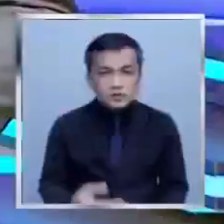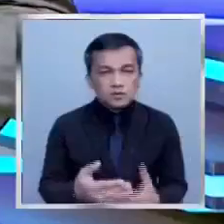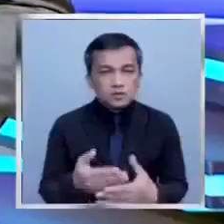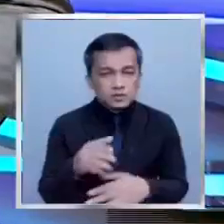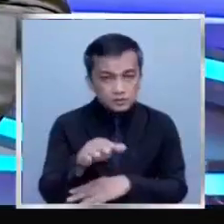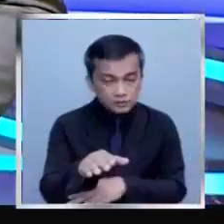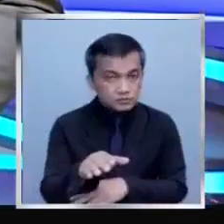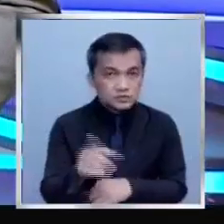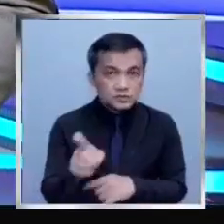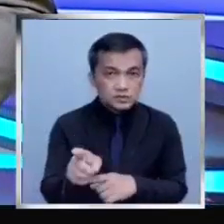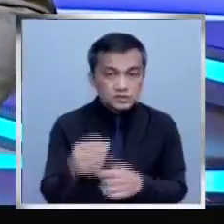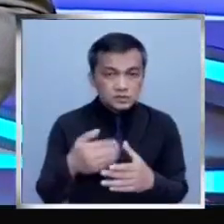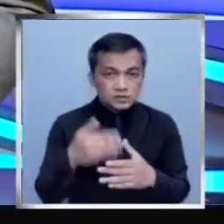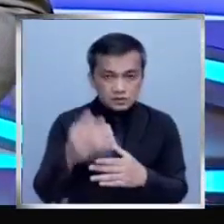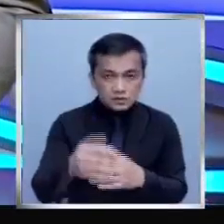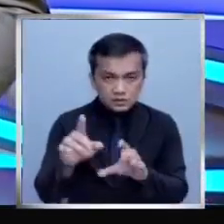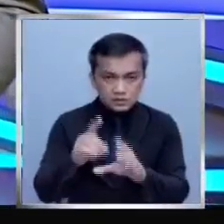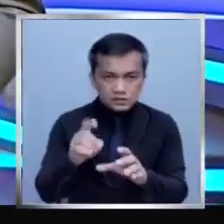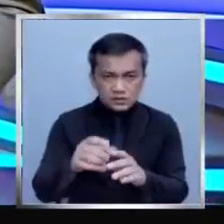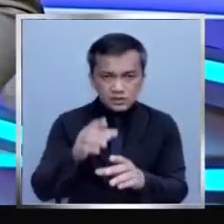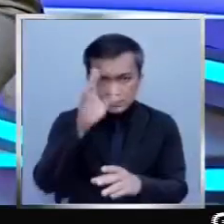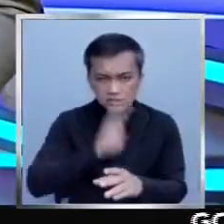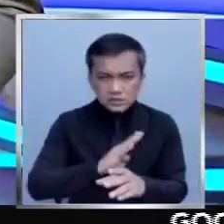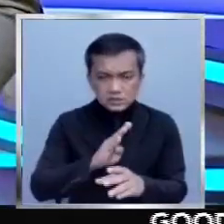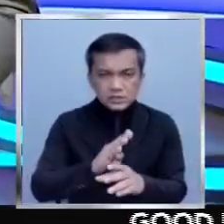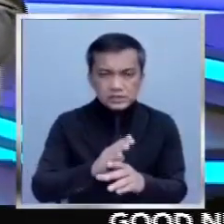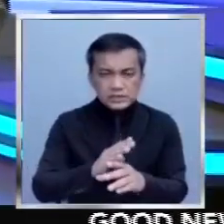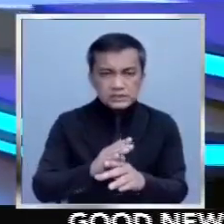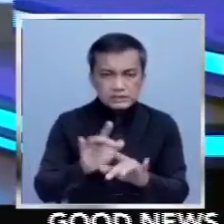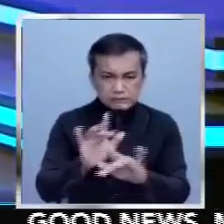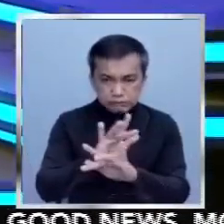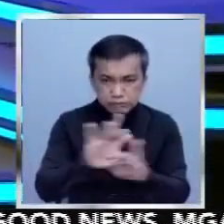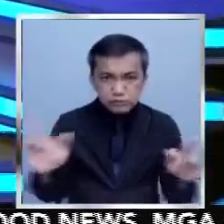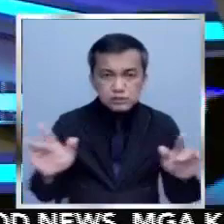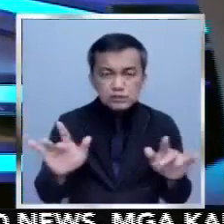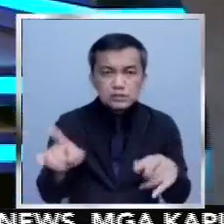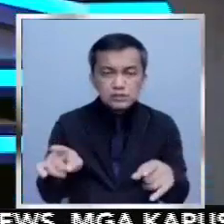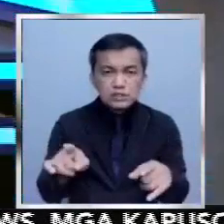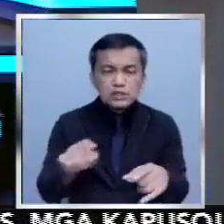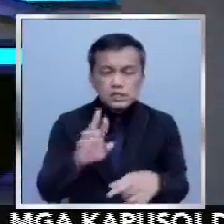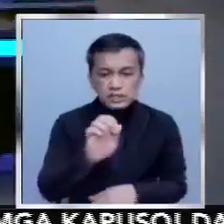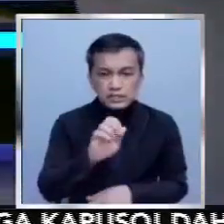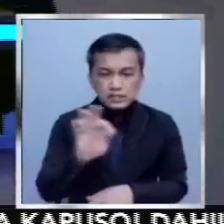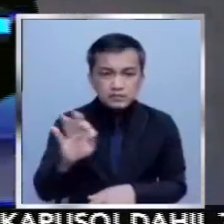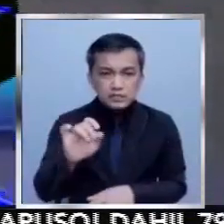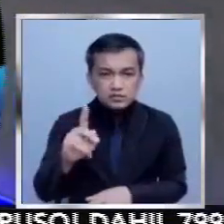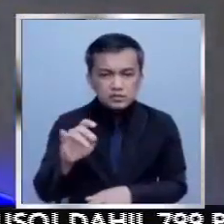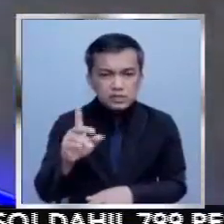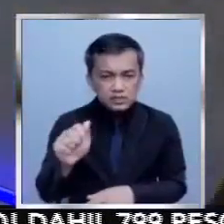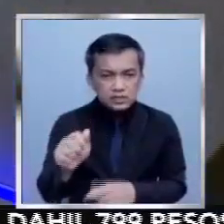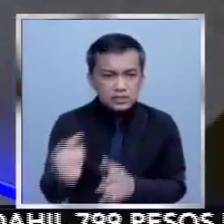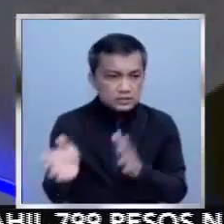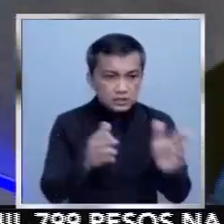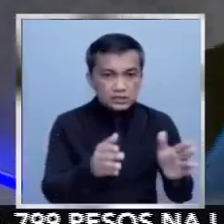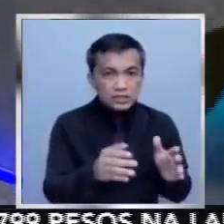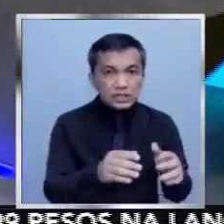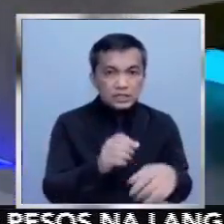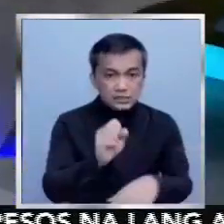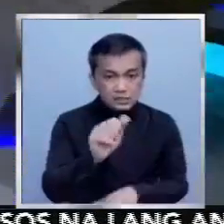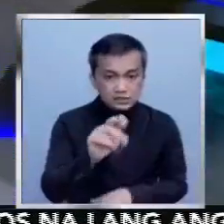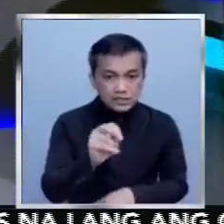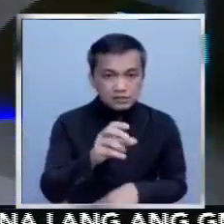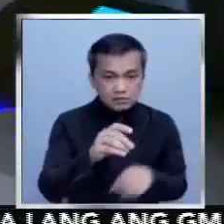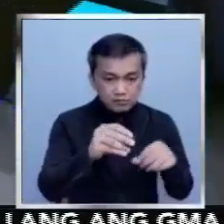Kasunod ng nadiskubring wasak at halos nakalbong bahura sa Rosul Reef at Escoda Shoal, isang sandbar naman malapit sa Pagasa Island